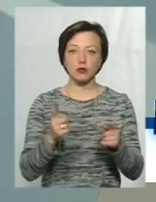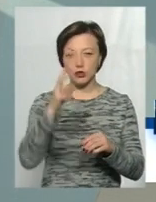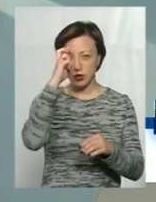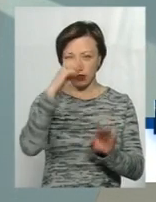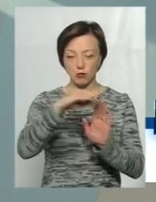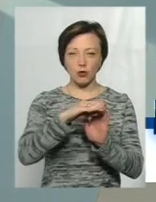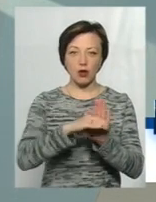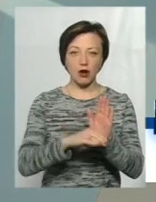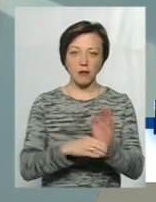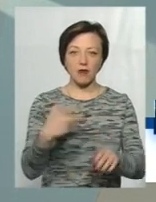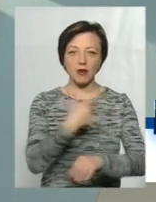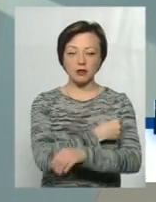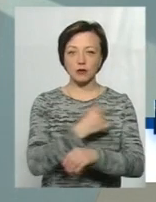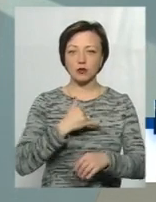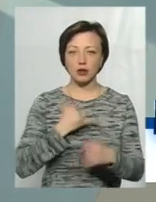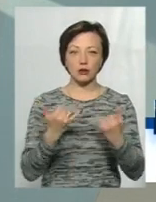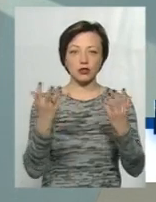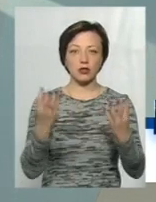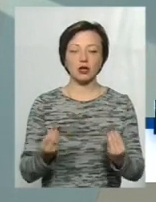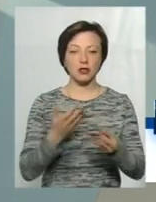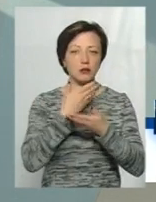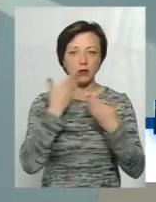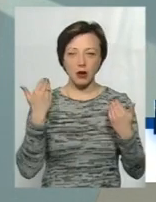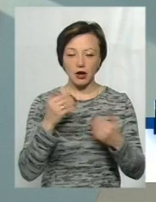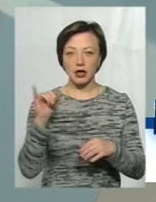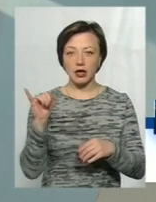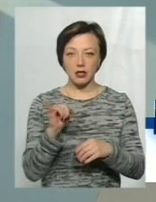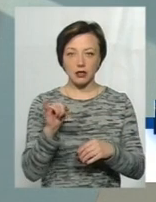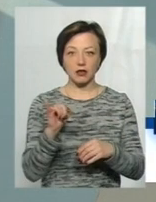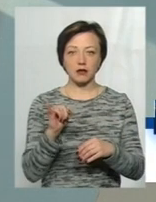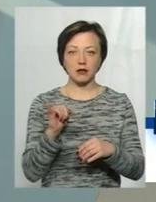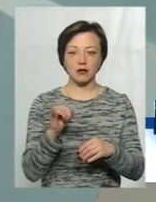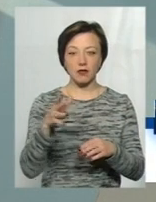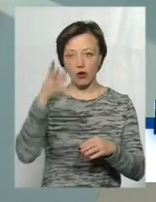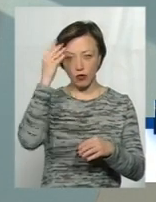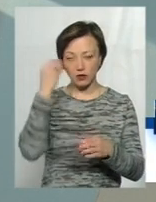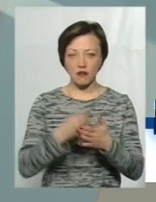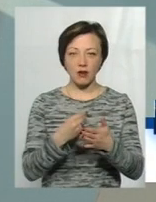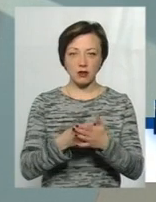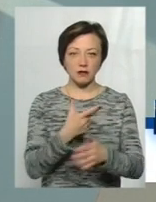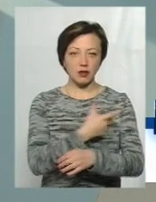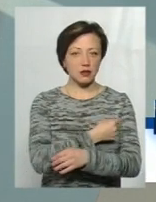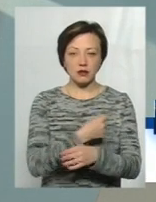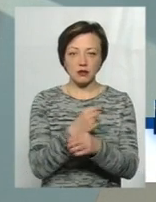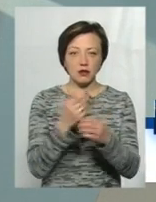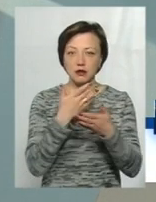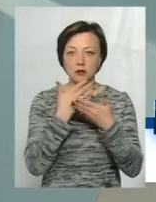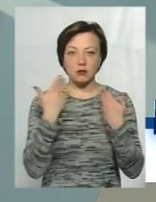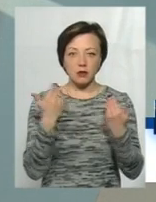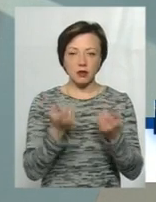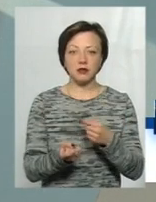державної програми по вакцинації в нас на сьогоднішній день немає. І вона, я думаю, враховуючи вартість вакцини, нам немає